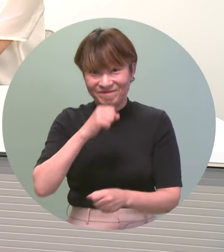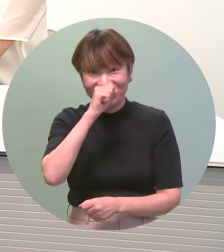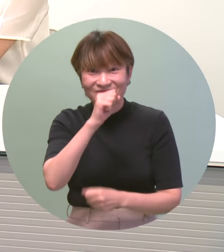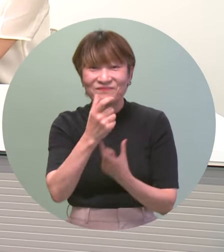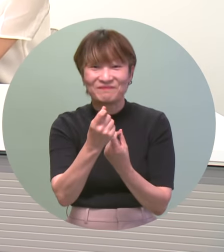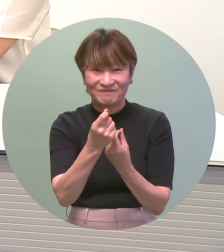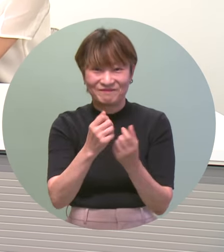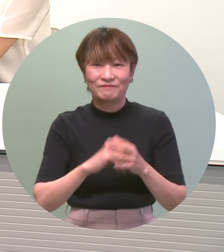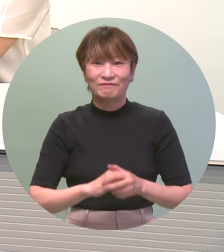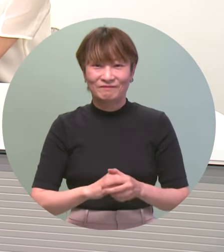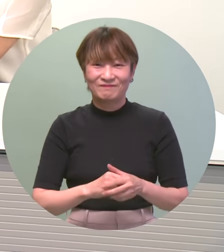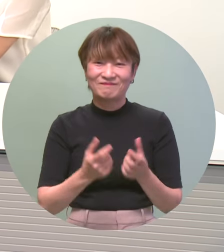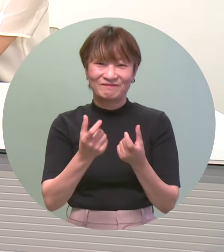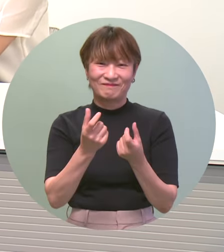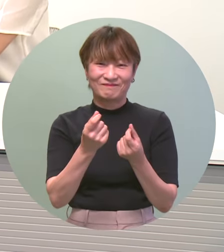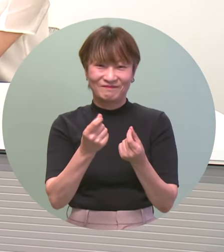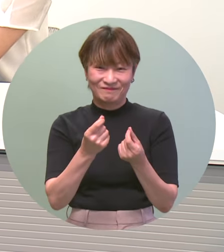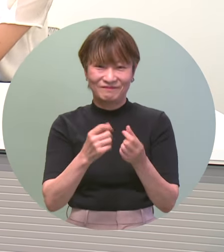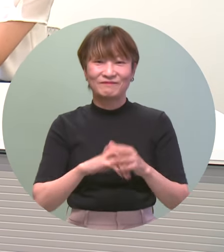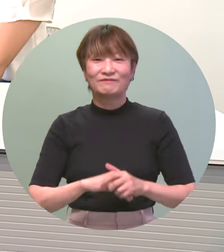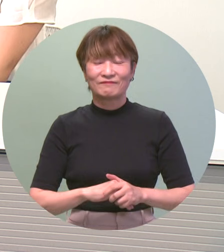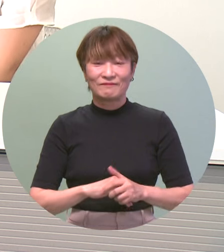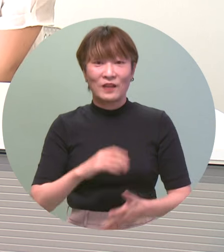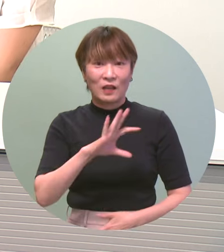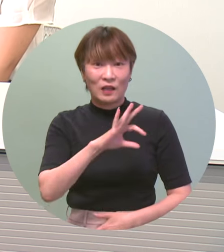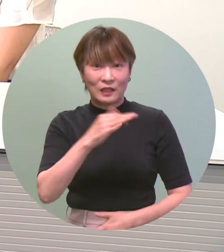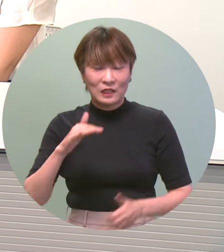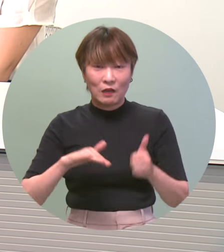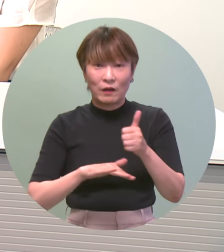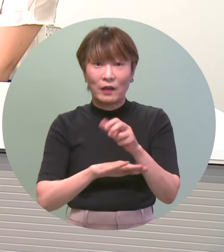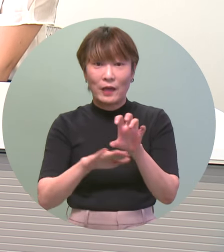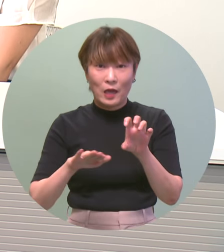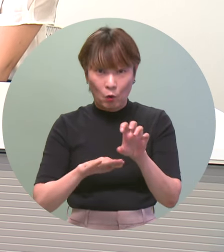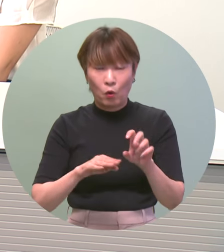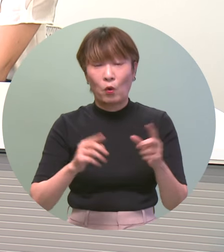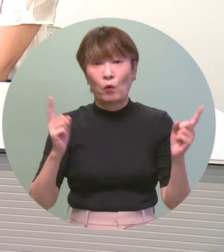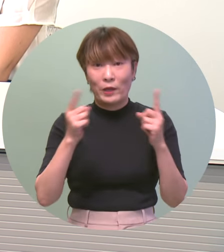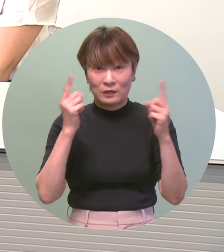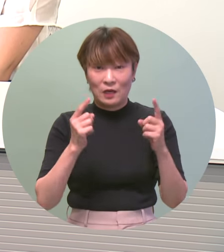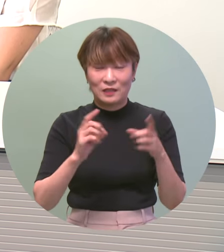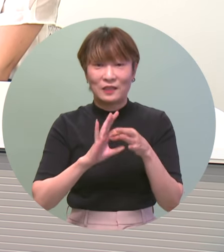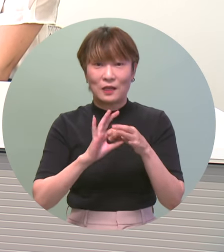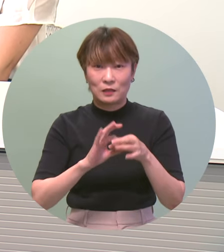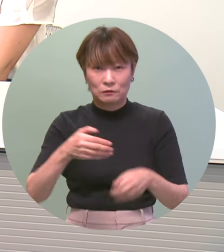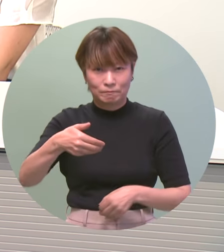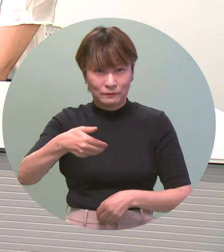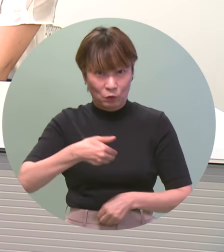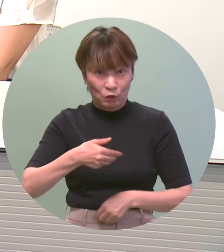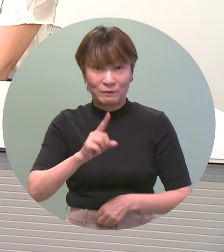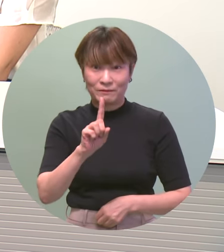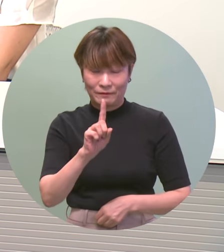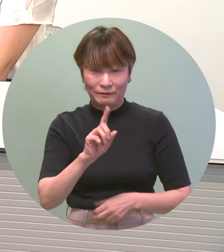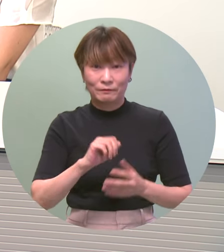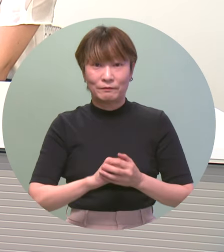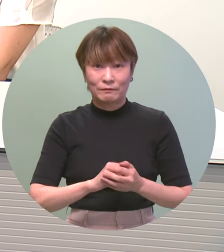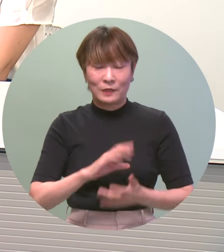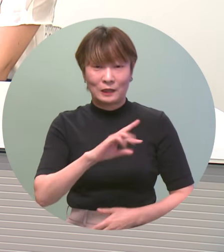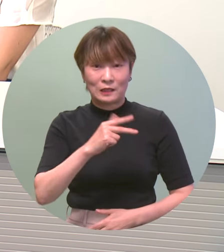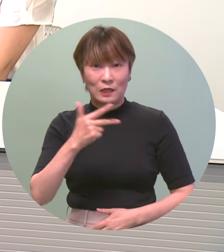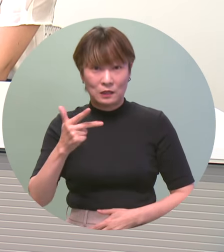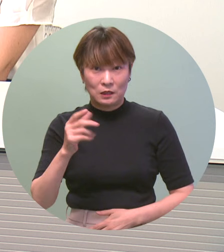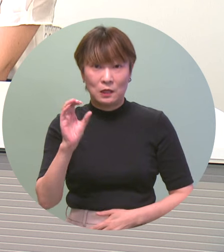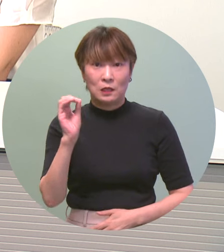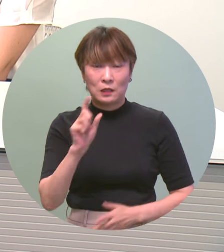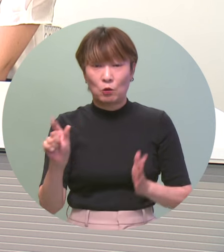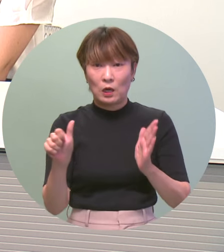ですね。 そうですね。金沢エコフェスタに関する詳しいお問い合わせは、金沢市ゼロカー